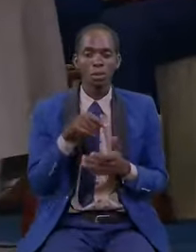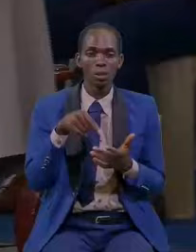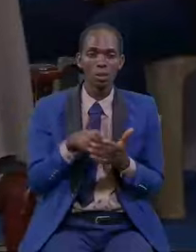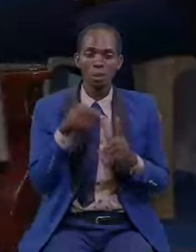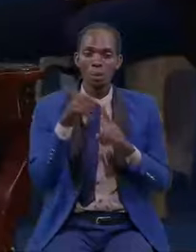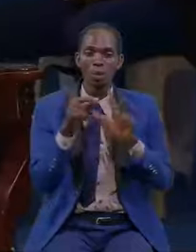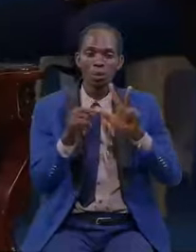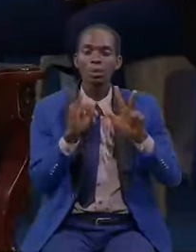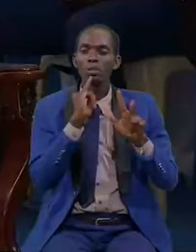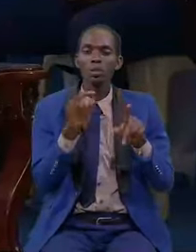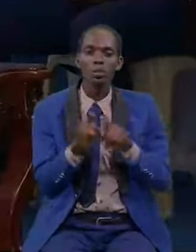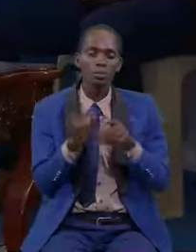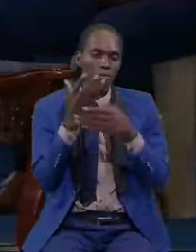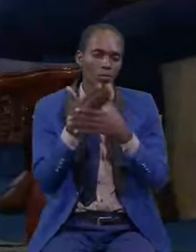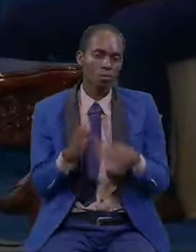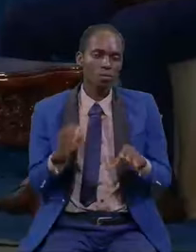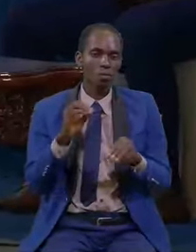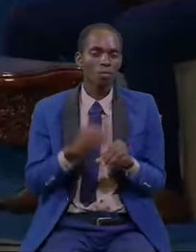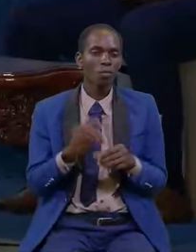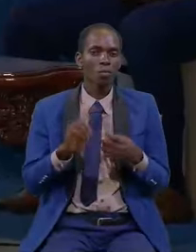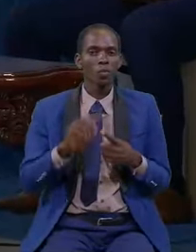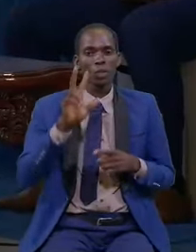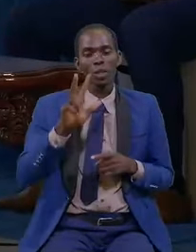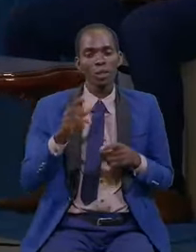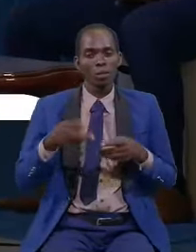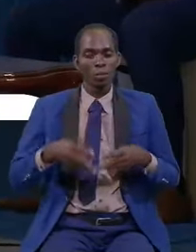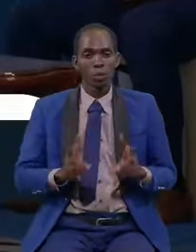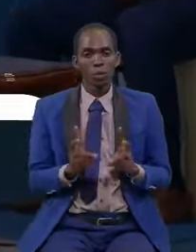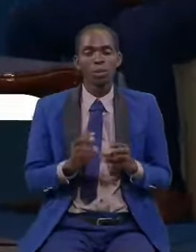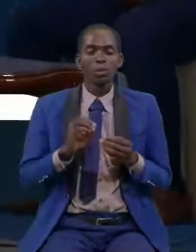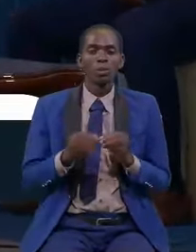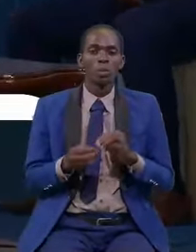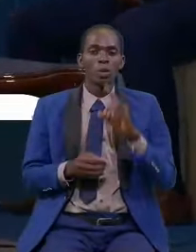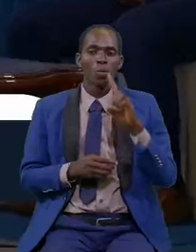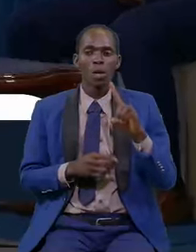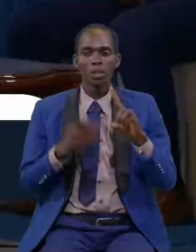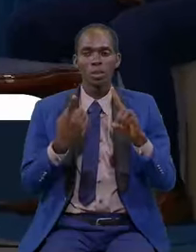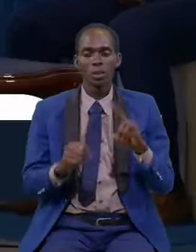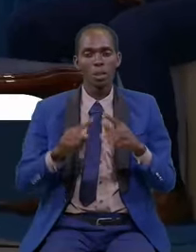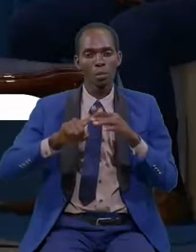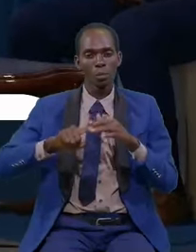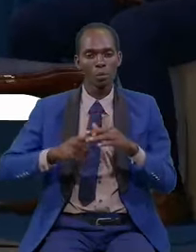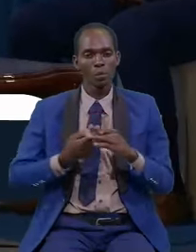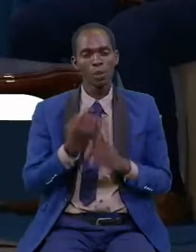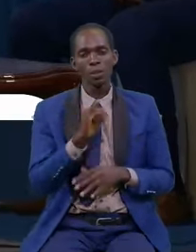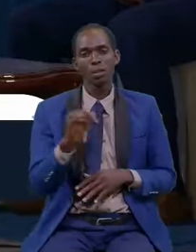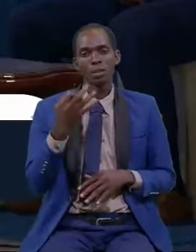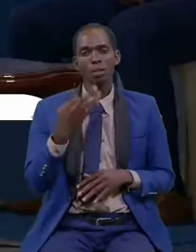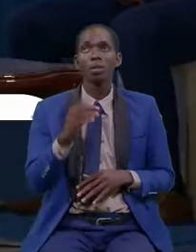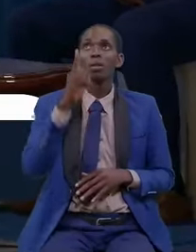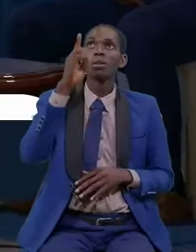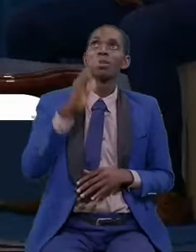parties. Première partie, la fondation de l'édifice de